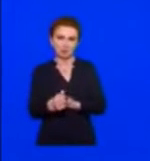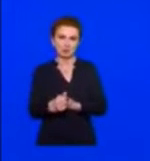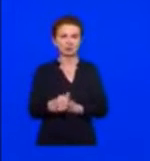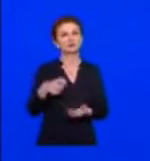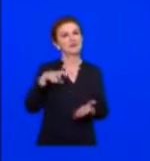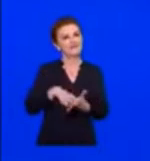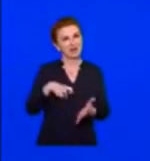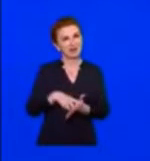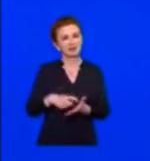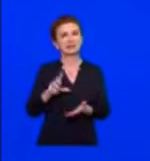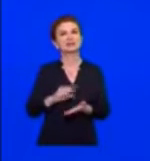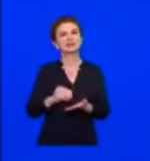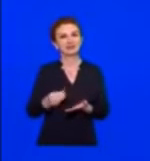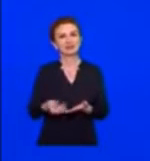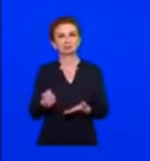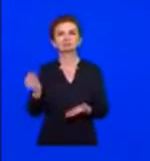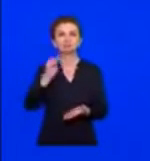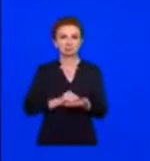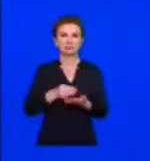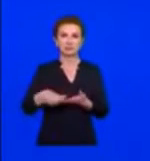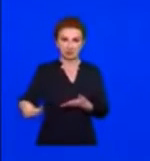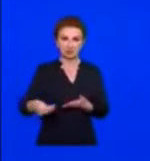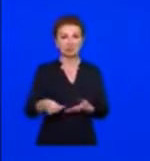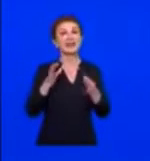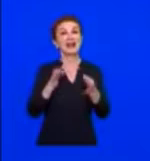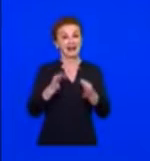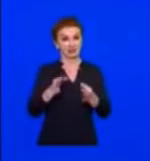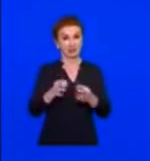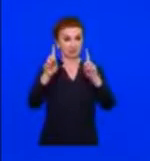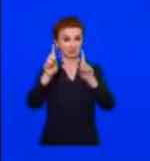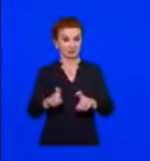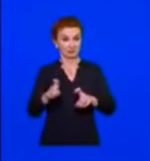też, także dotacji. A tarcza finansowa, tak jak powiedziałem, rusza dzisiaj